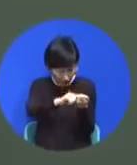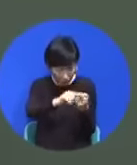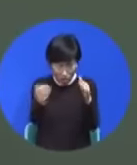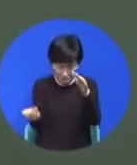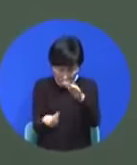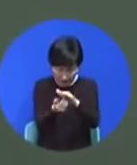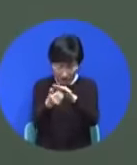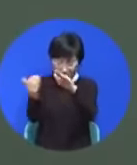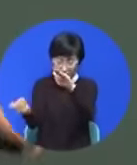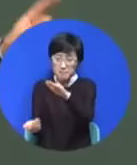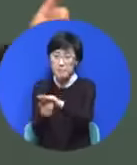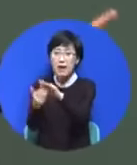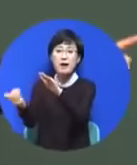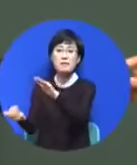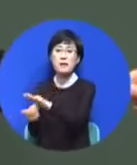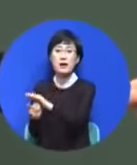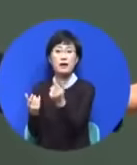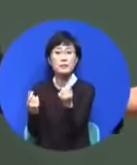성어